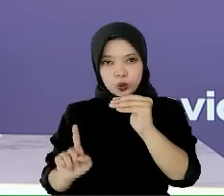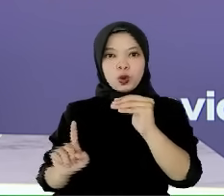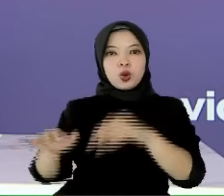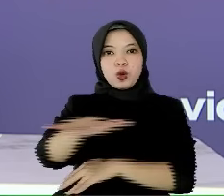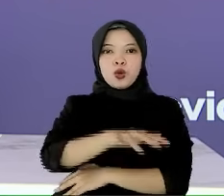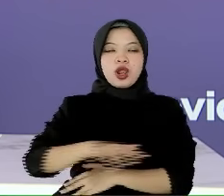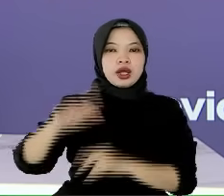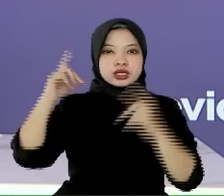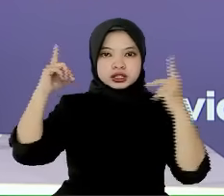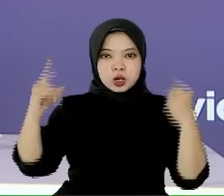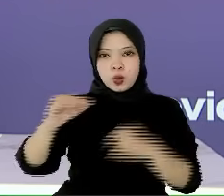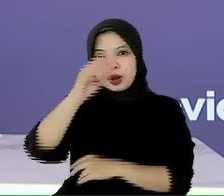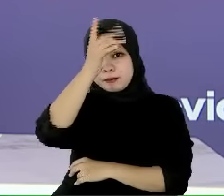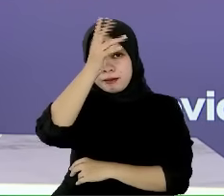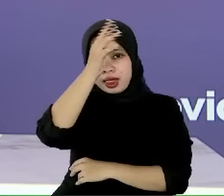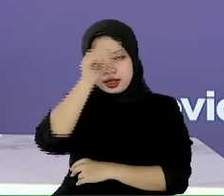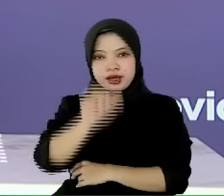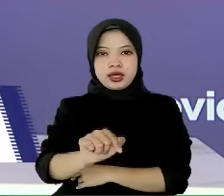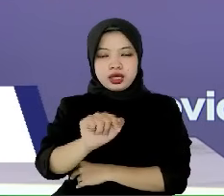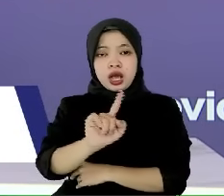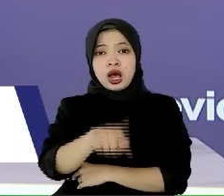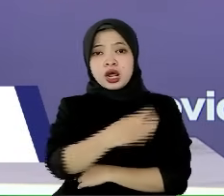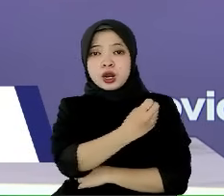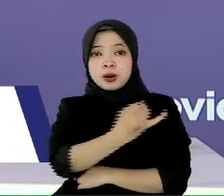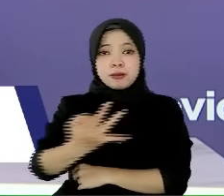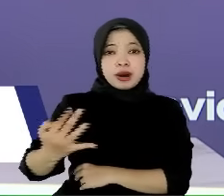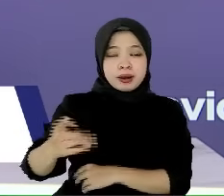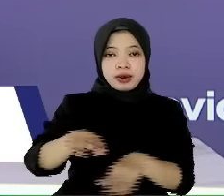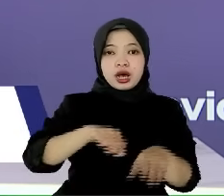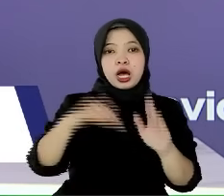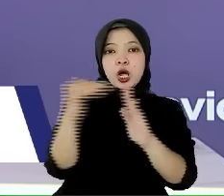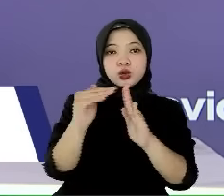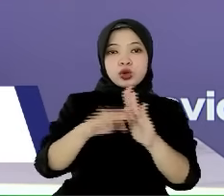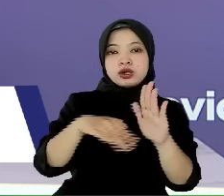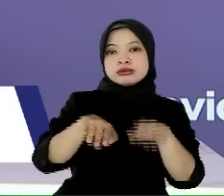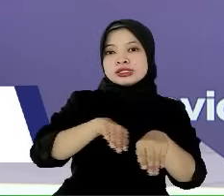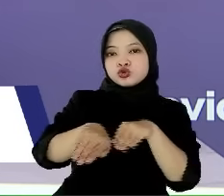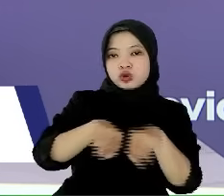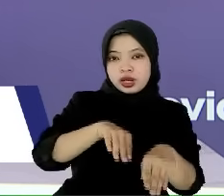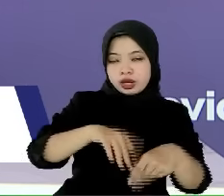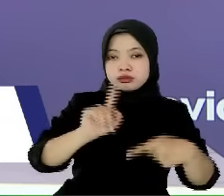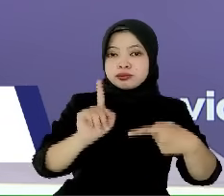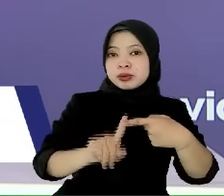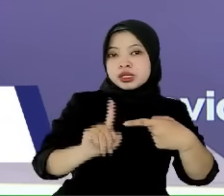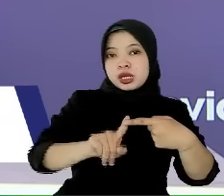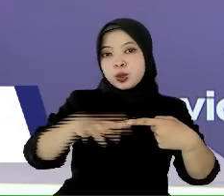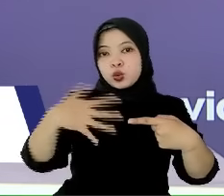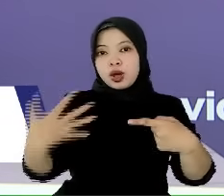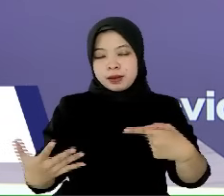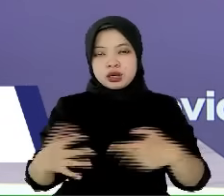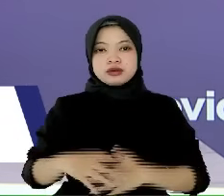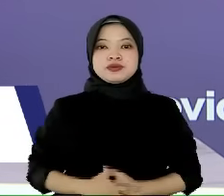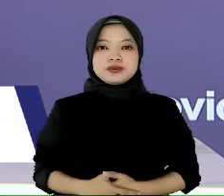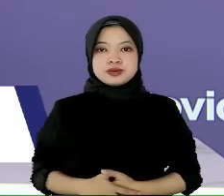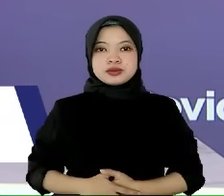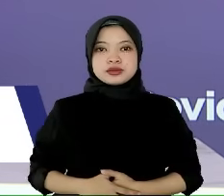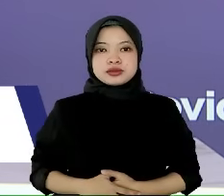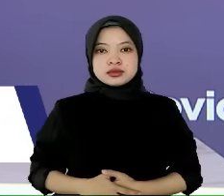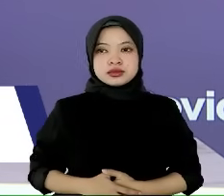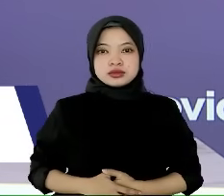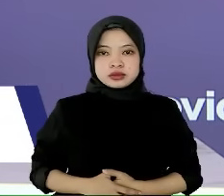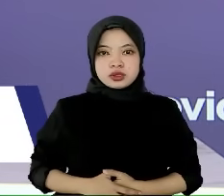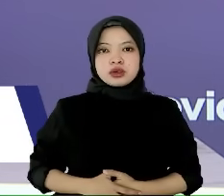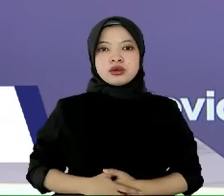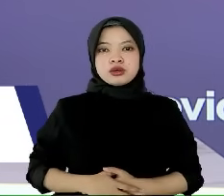di wilayah Jawa dan Bali, terdapat beberapa penyesuaian peraturan. Yang pertama yaitu pusat kebugaran